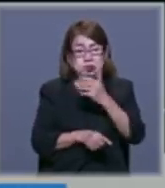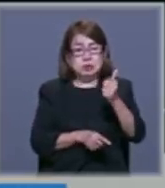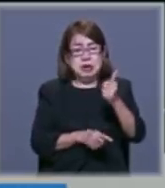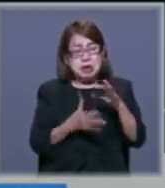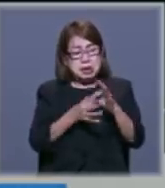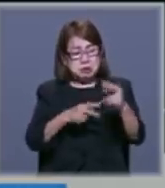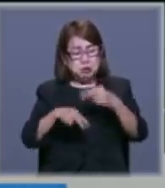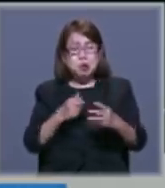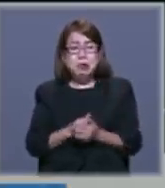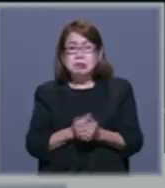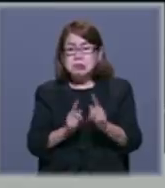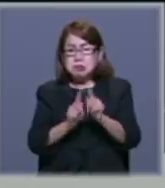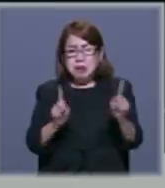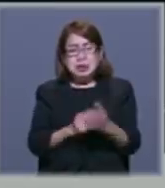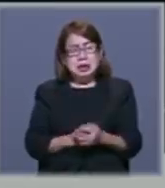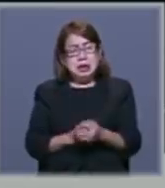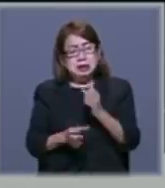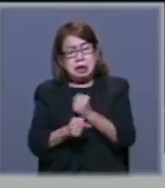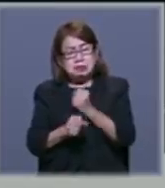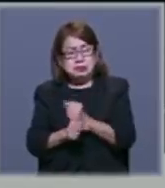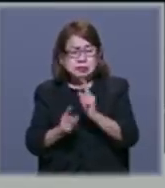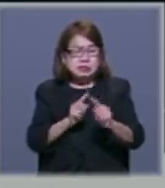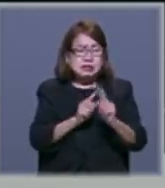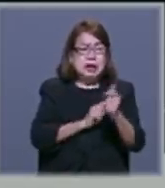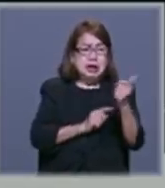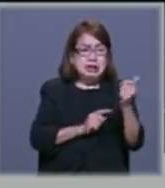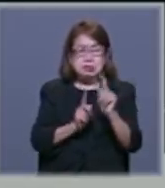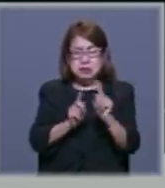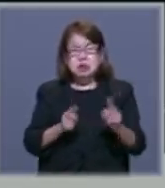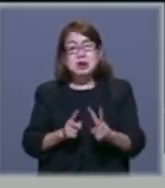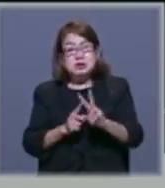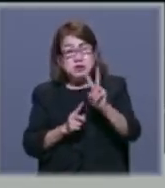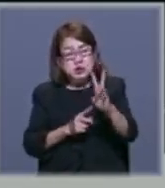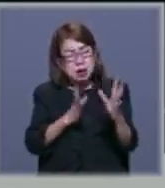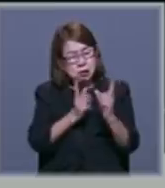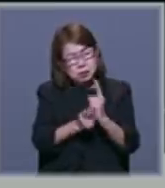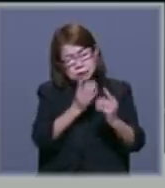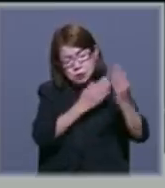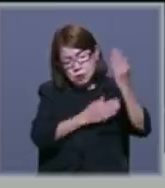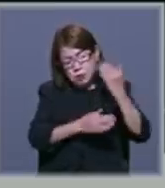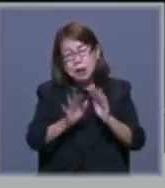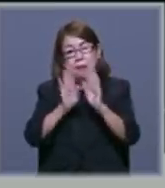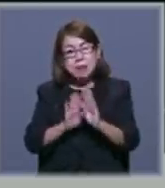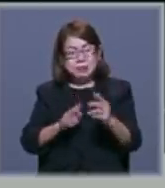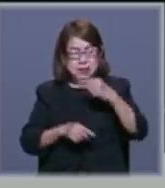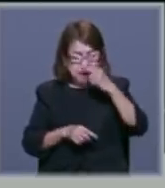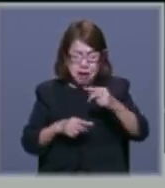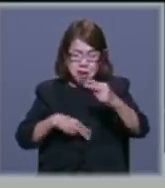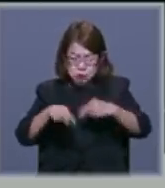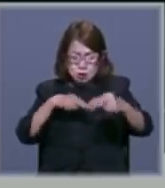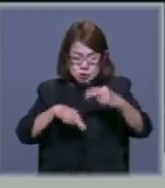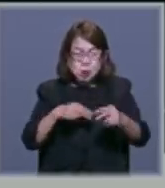มิใช่ประเพณีในกิจการด้านอื่น 2. ต้องเป็นประเพณีการปกครองของประเทศไทยที่เป็นที่ยอ